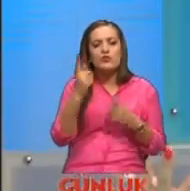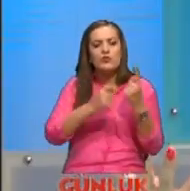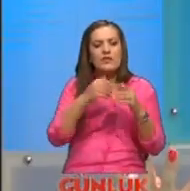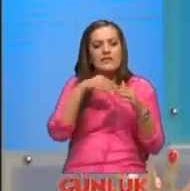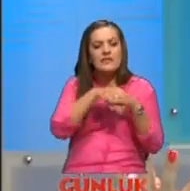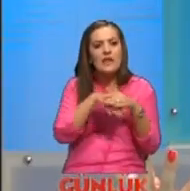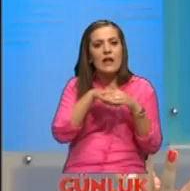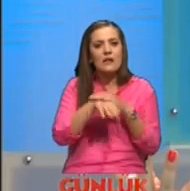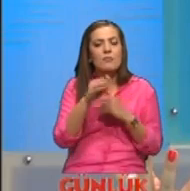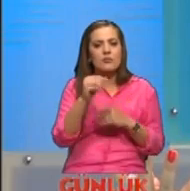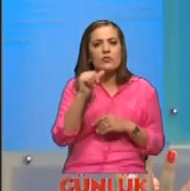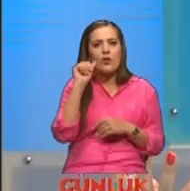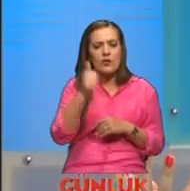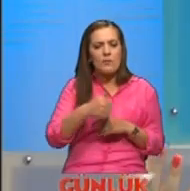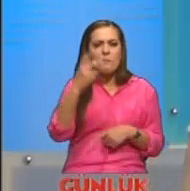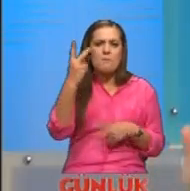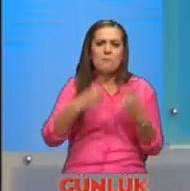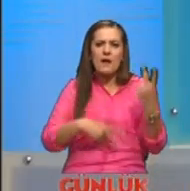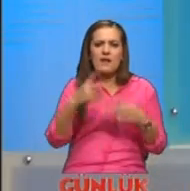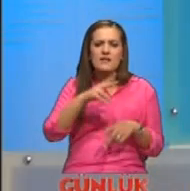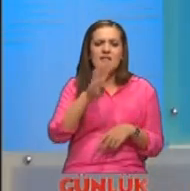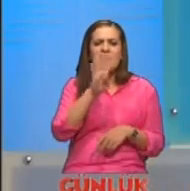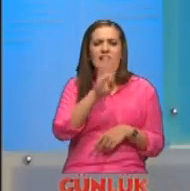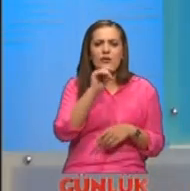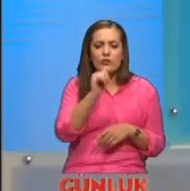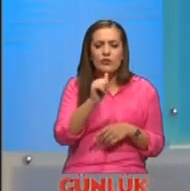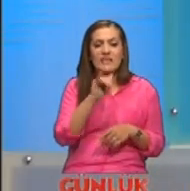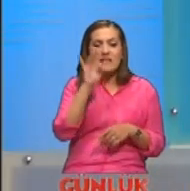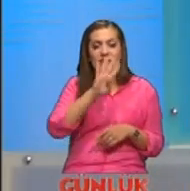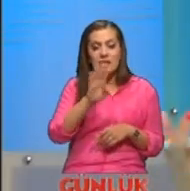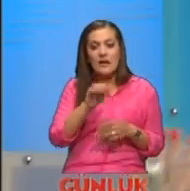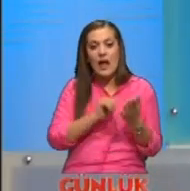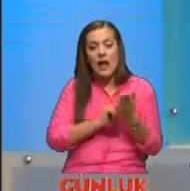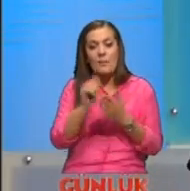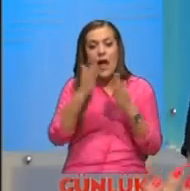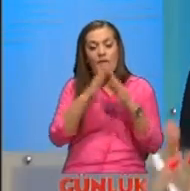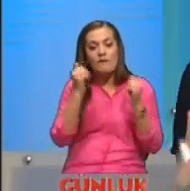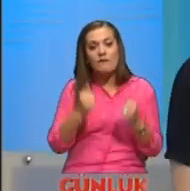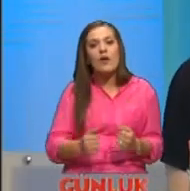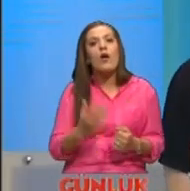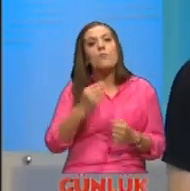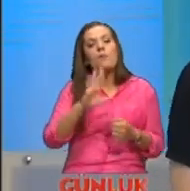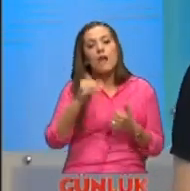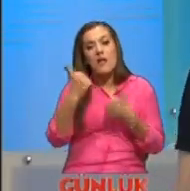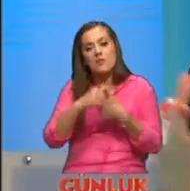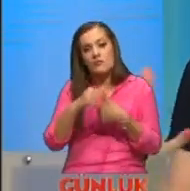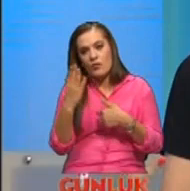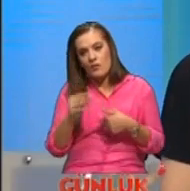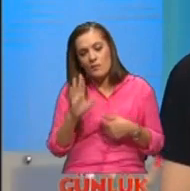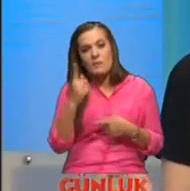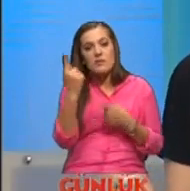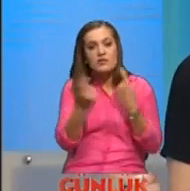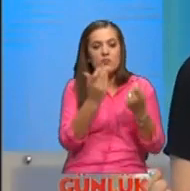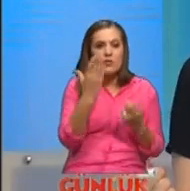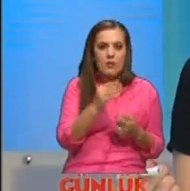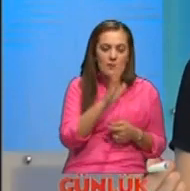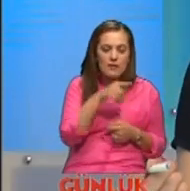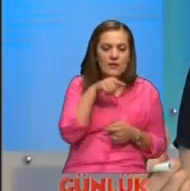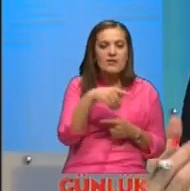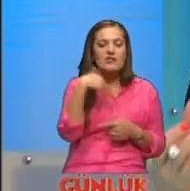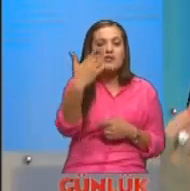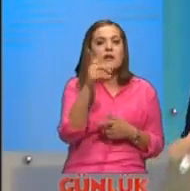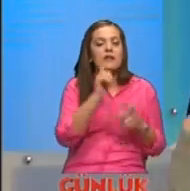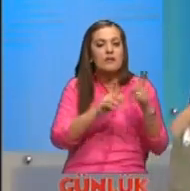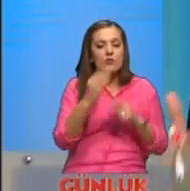saklama koşulları da önemli. Evet, çok bazen önemli. Hani 40 günün 40'ını da evde geçiremeyebilirsiniz. Tabii bir işiniz ki olabilir, dışarı çıkma ihtiyacınız olur.